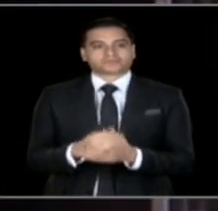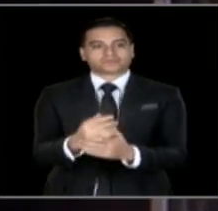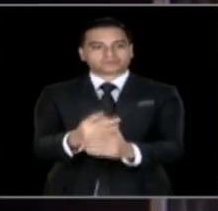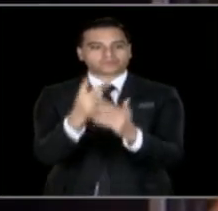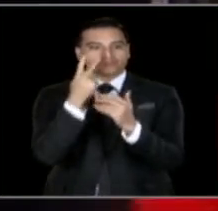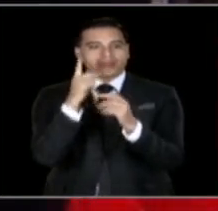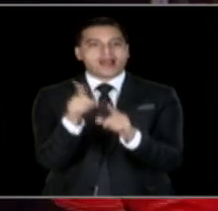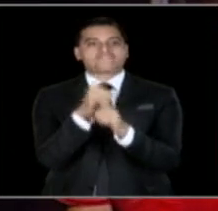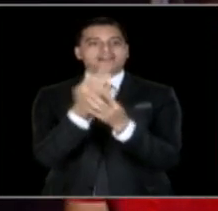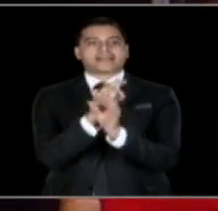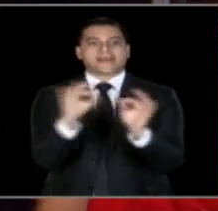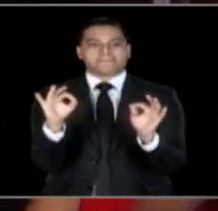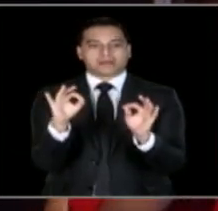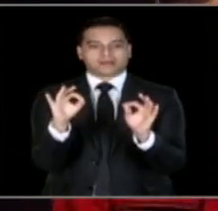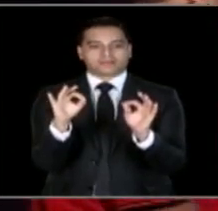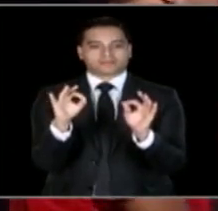لفة كاملة يا عمر.